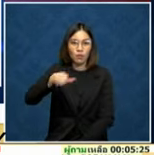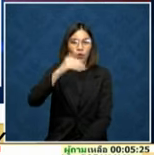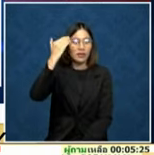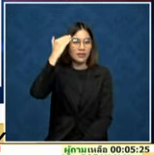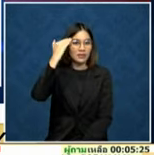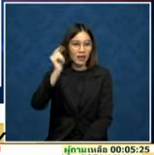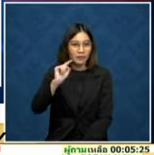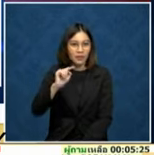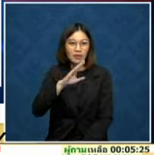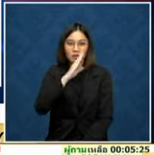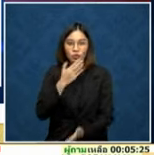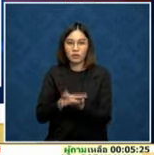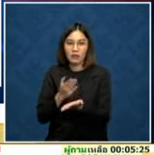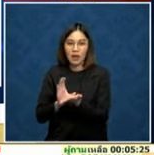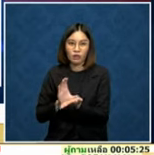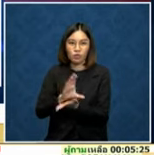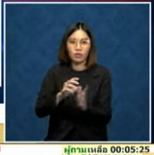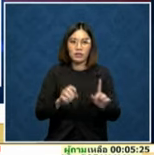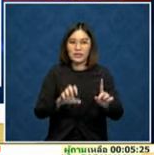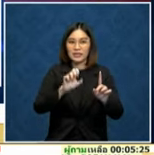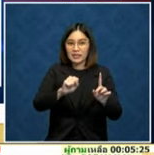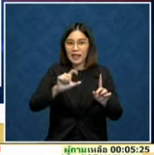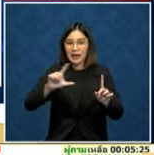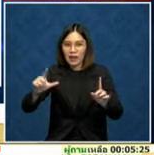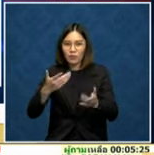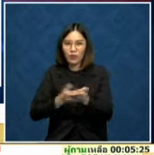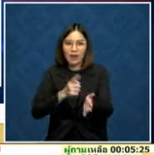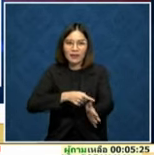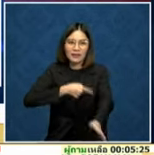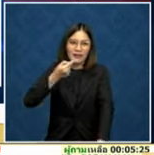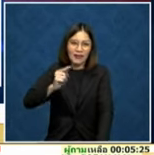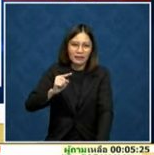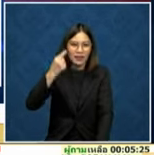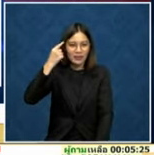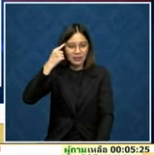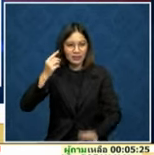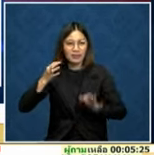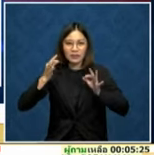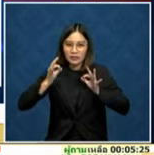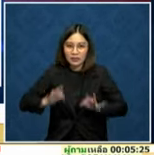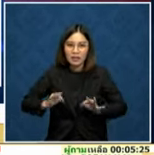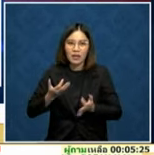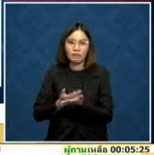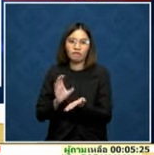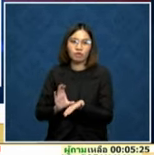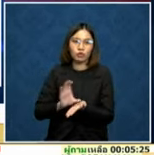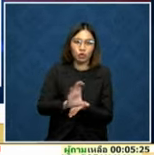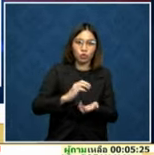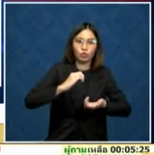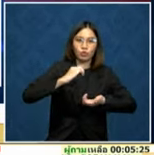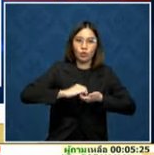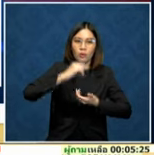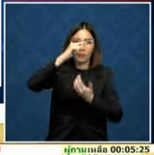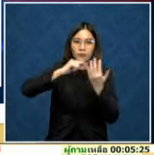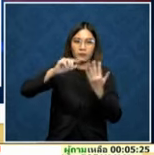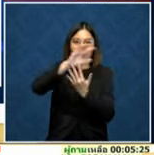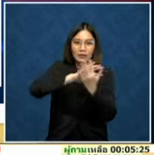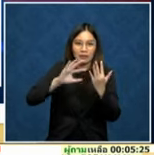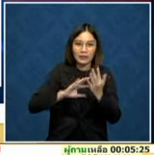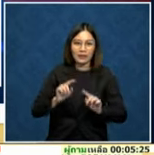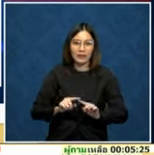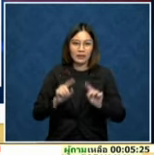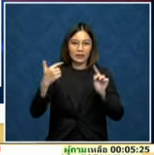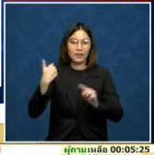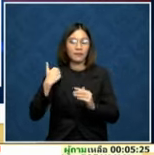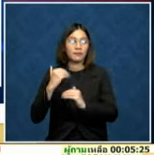ถ้เกิดการ CB f Maya. ารestaดีประเทศไยก็มี